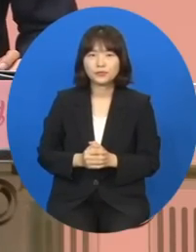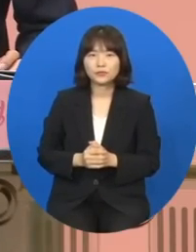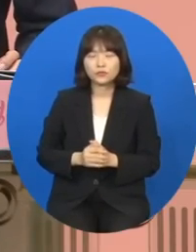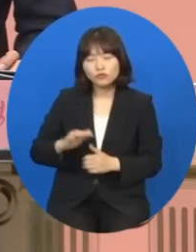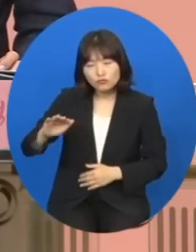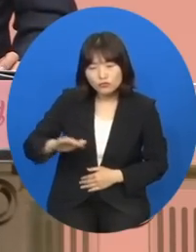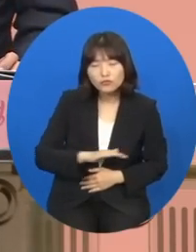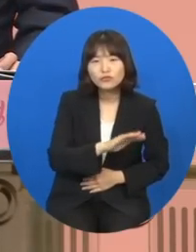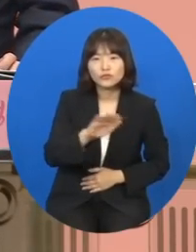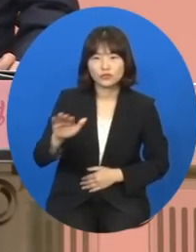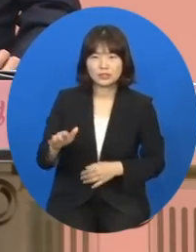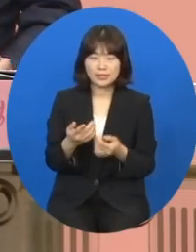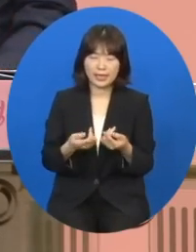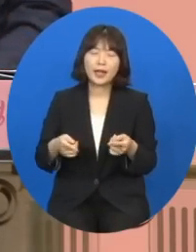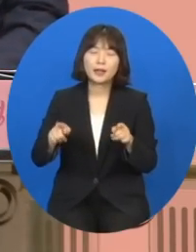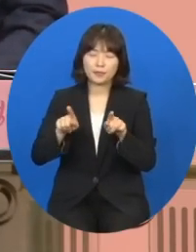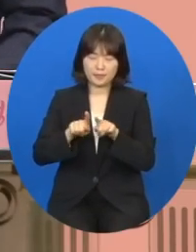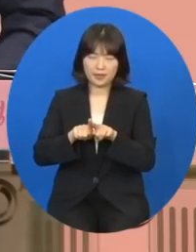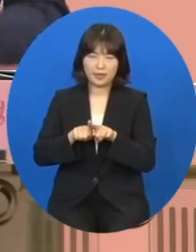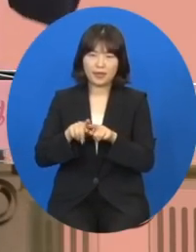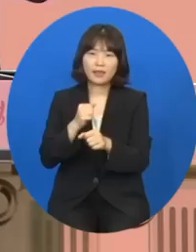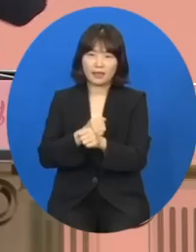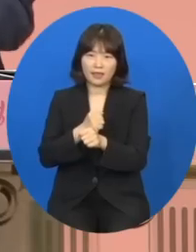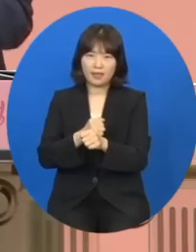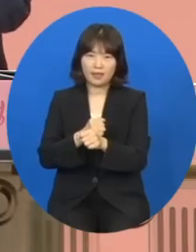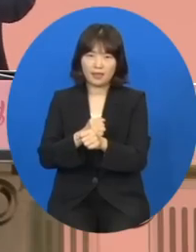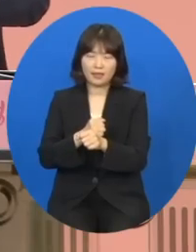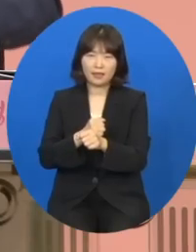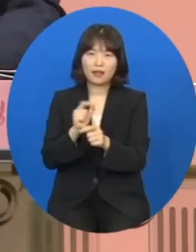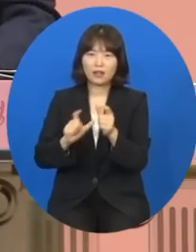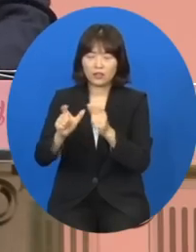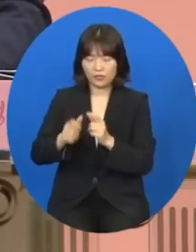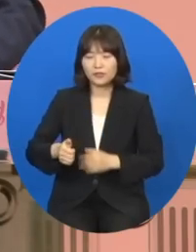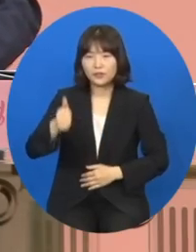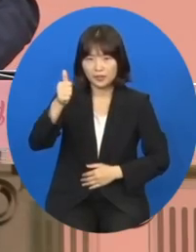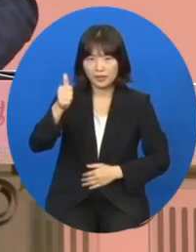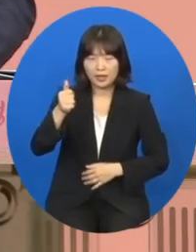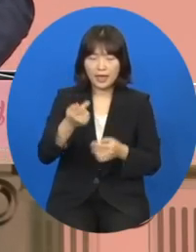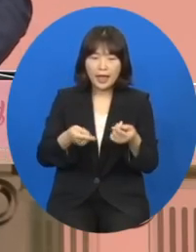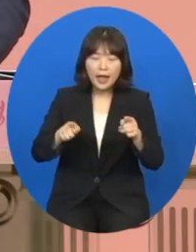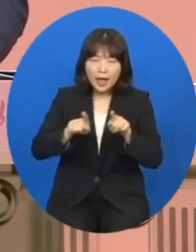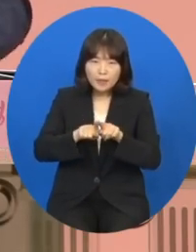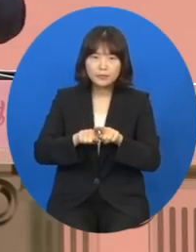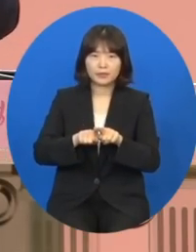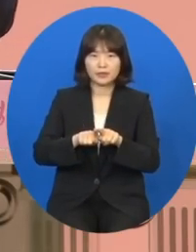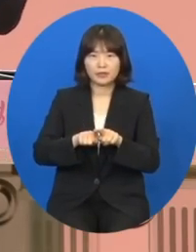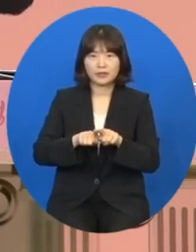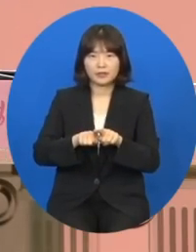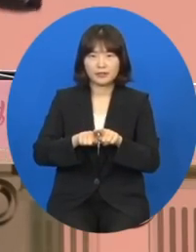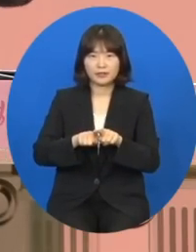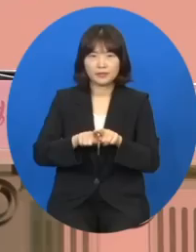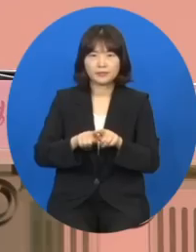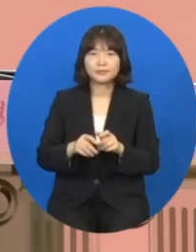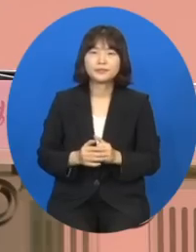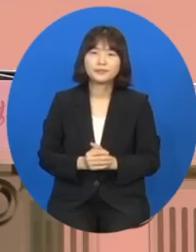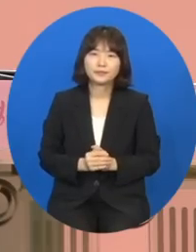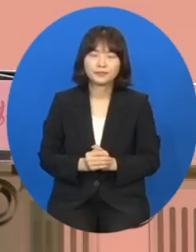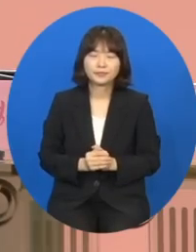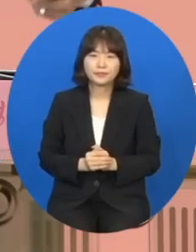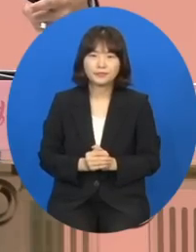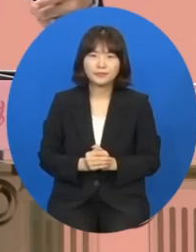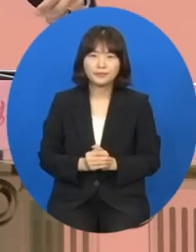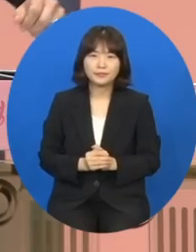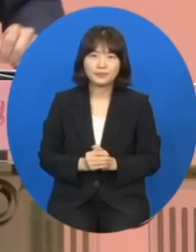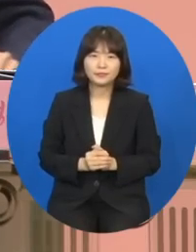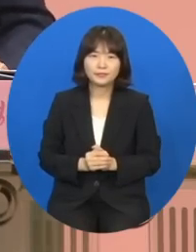우리가 함께 할 거야 라는 것입니다 집게 될 함께 하는것 also is 컴